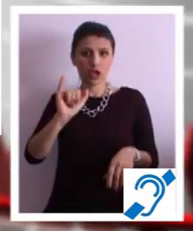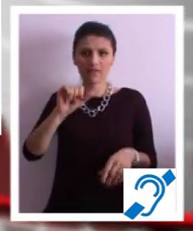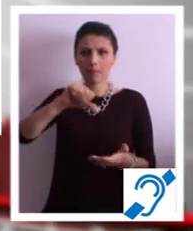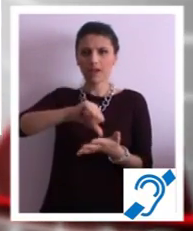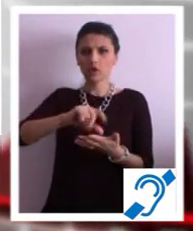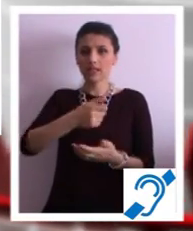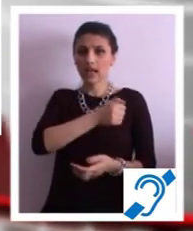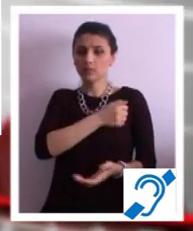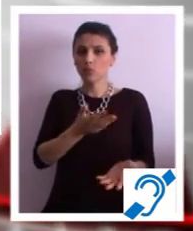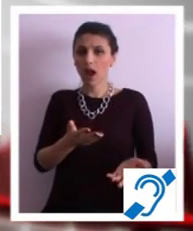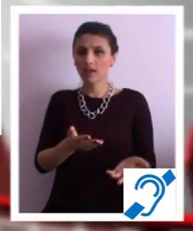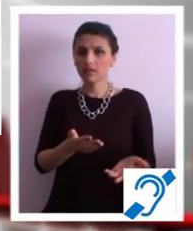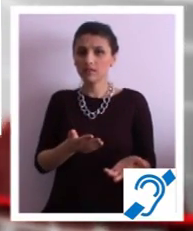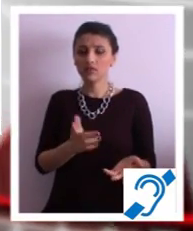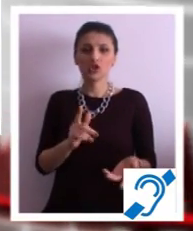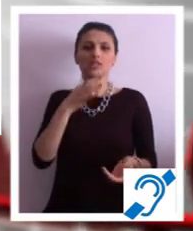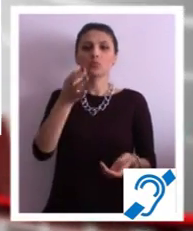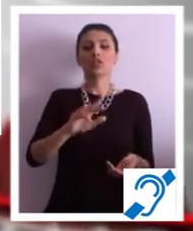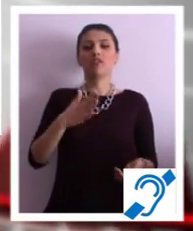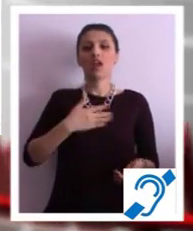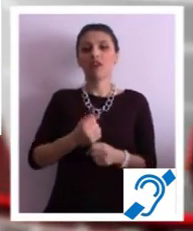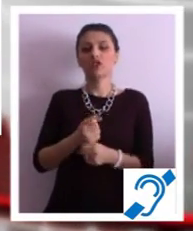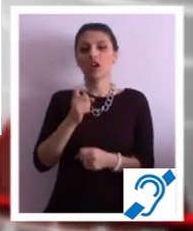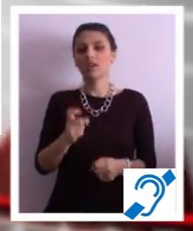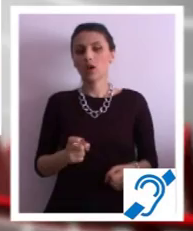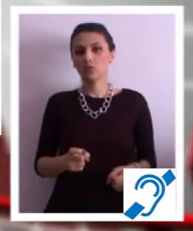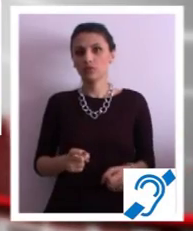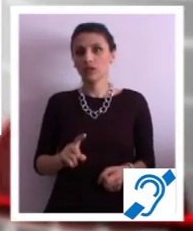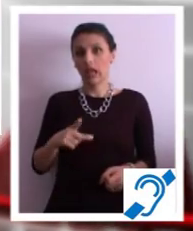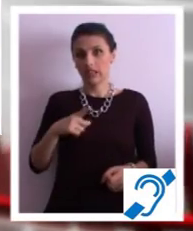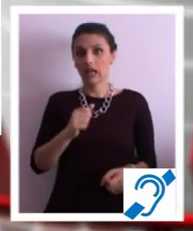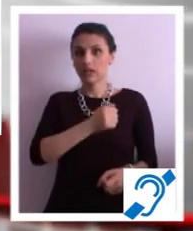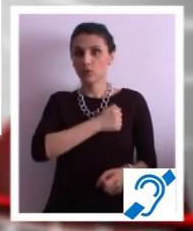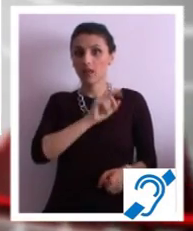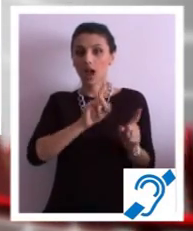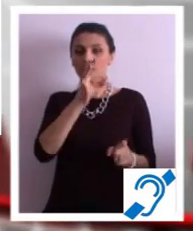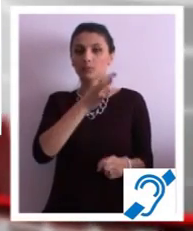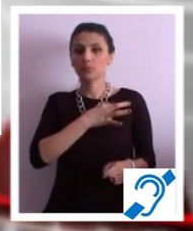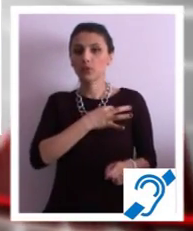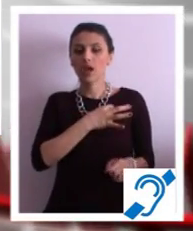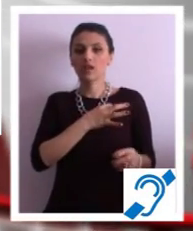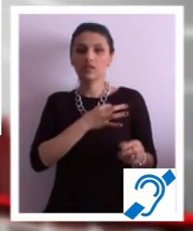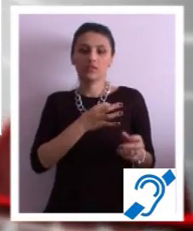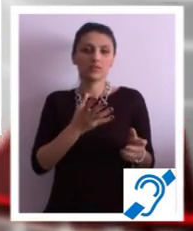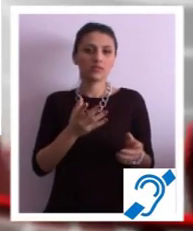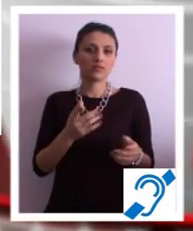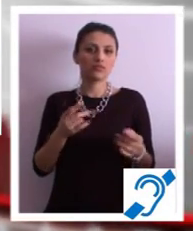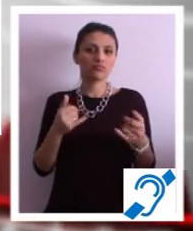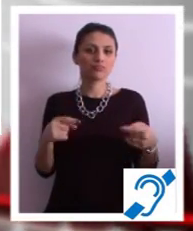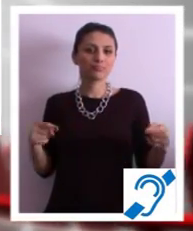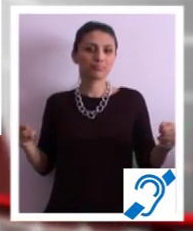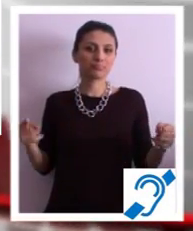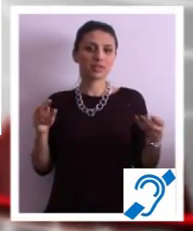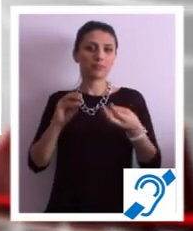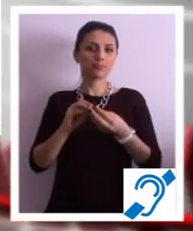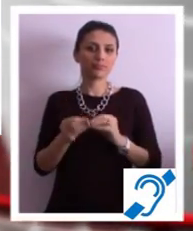răzbunare. Ce să vezi, că dacă așa se vrea rău, de-aia, și e răzbunare acum, dacă îmi spune Ionuț de bică și de asta,